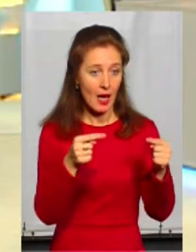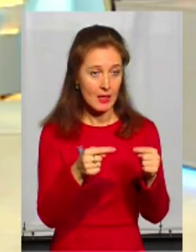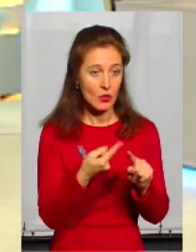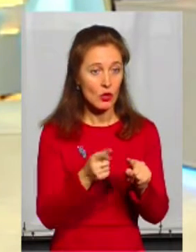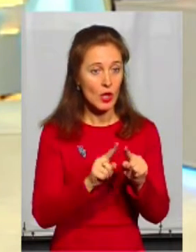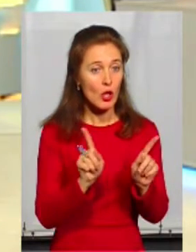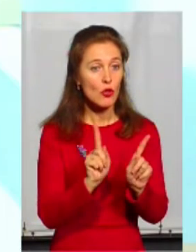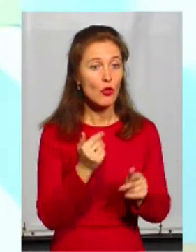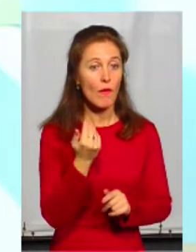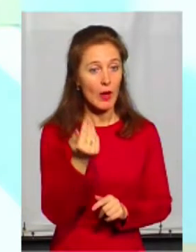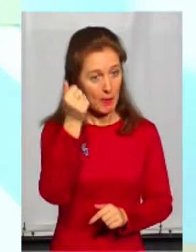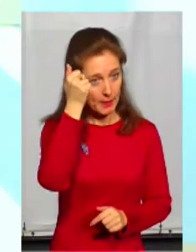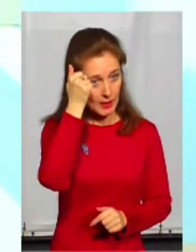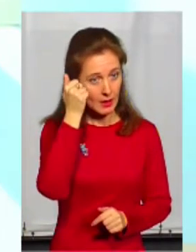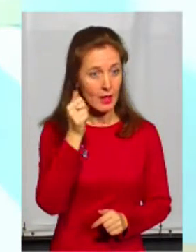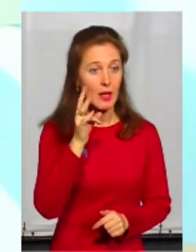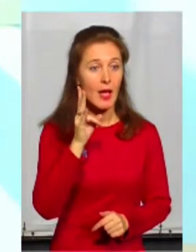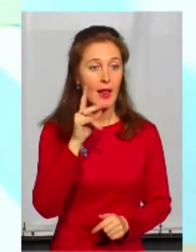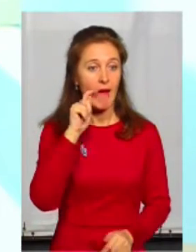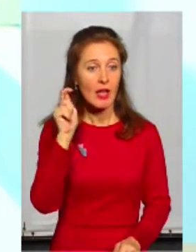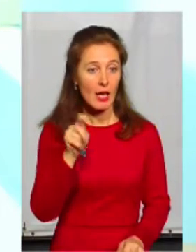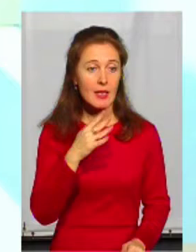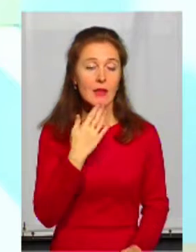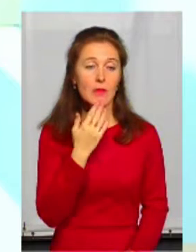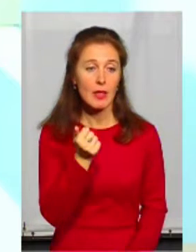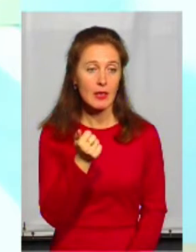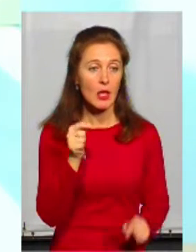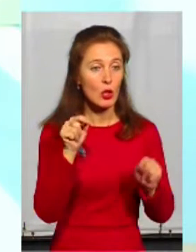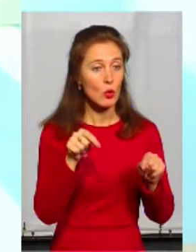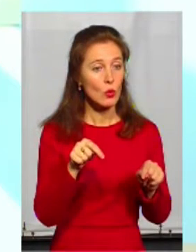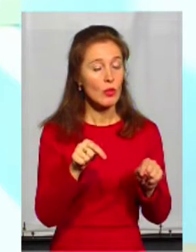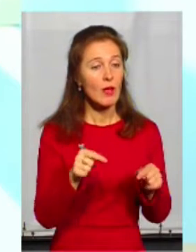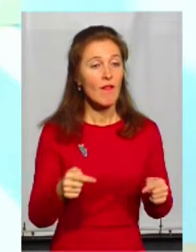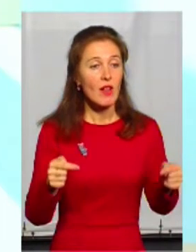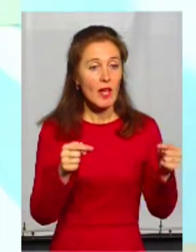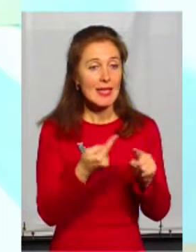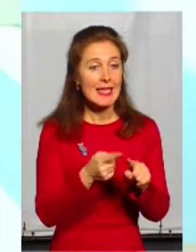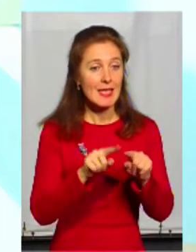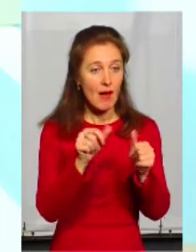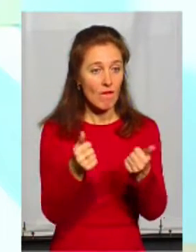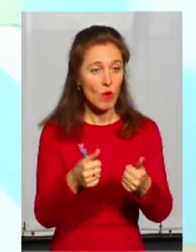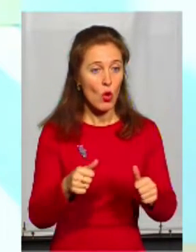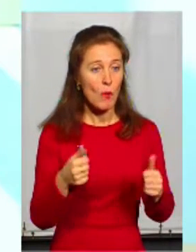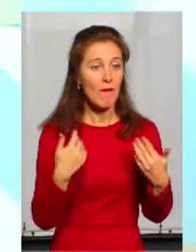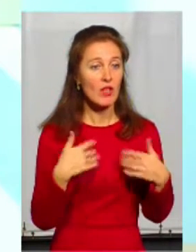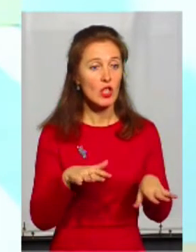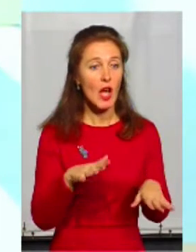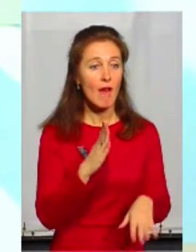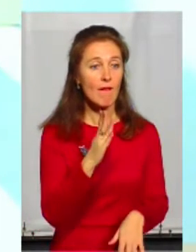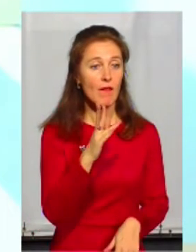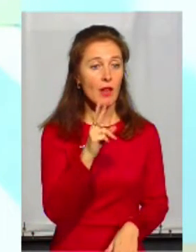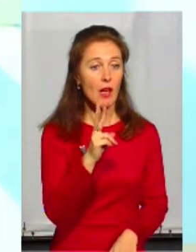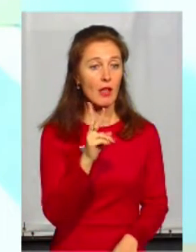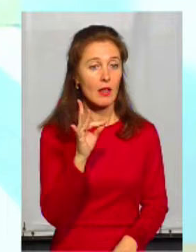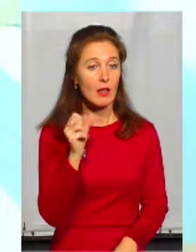ну, я думаю, ви пам'ятаєте усів Шевченка на «Вкраїні милій», так? Угу. То от, власне, ось там ця форма вже «Вкраїна» не